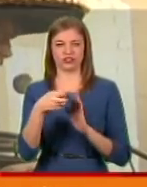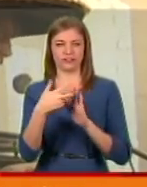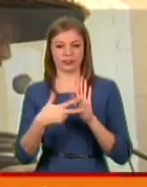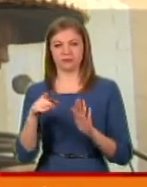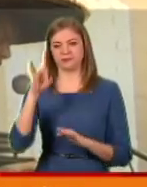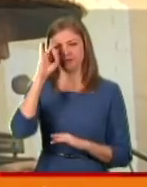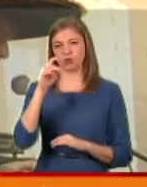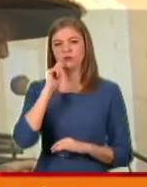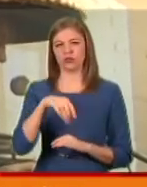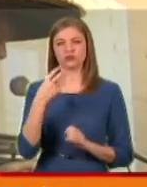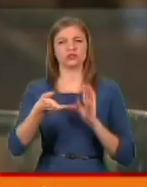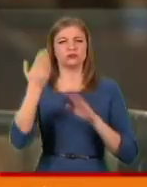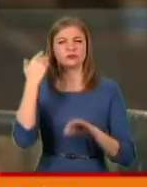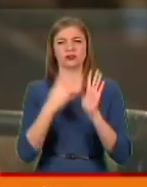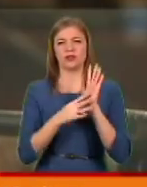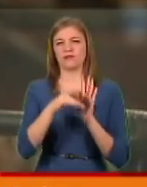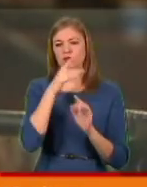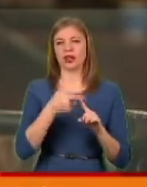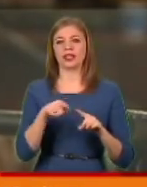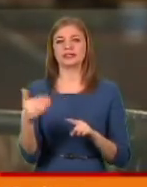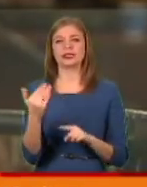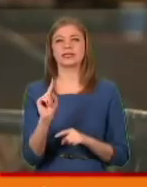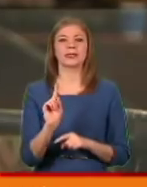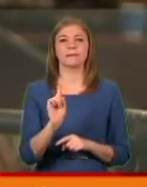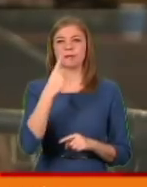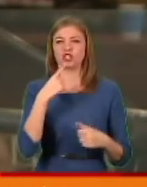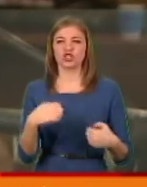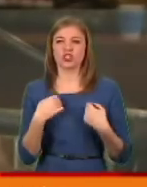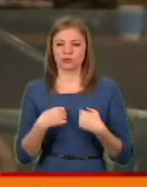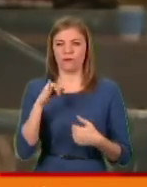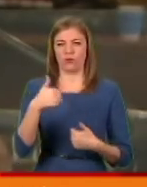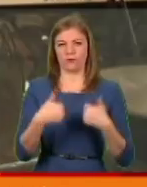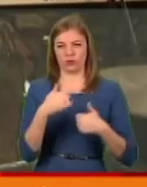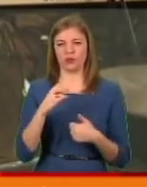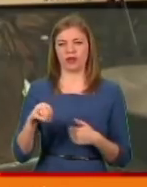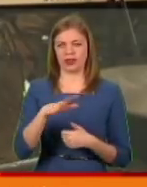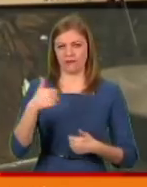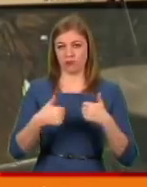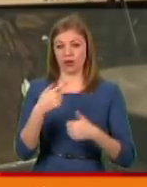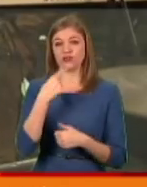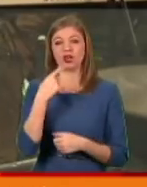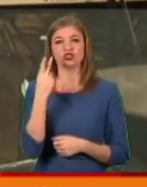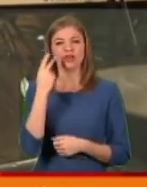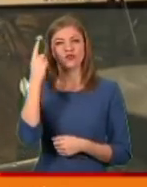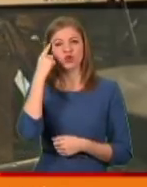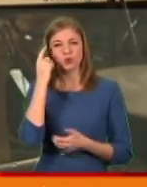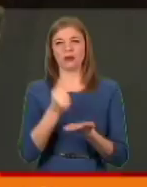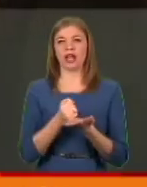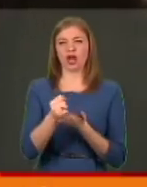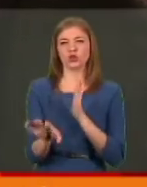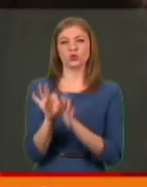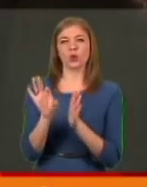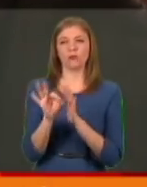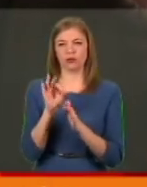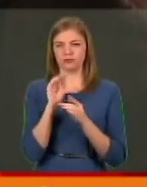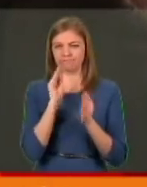Музиканти відомі в Україні ще з 90-х, але це їхня перша спроба у відборі на Євробачення. Кажуть, завжди думали, кандидатури